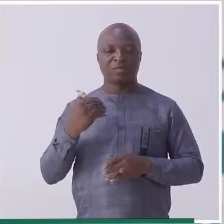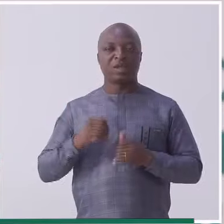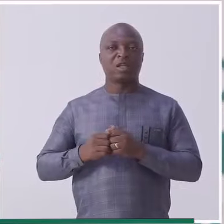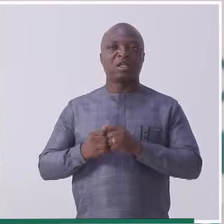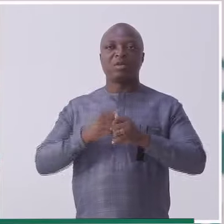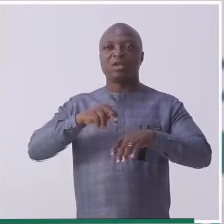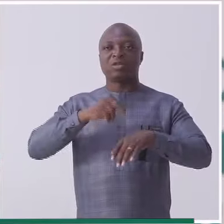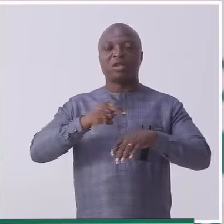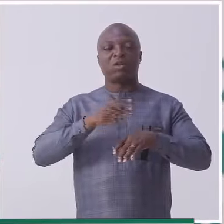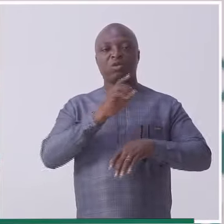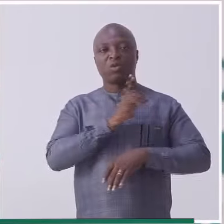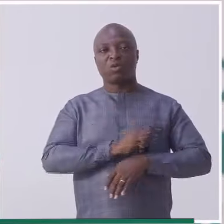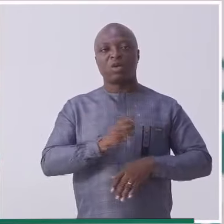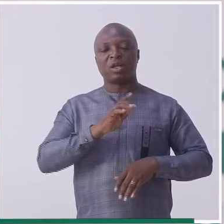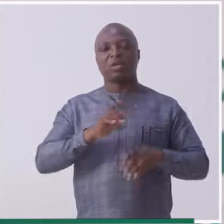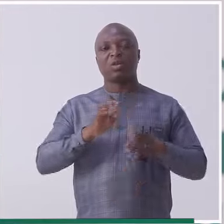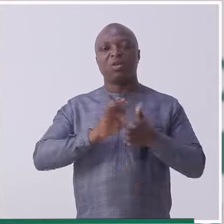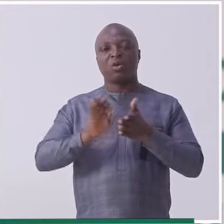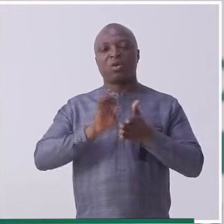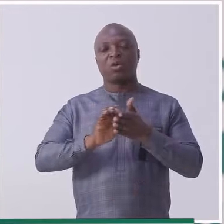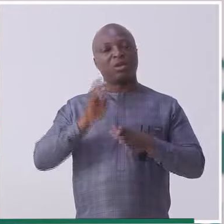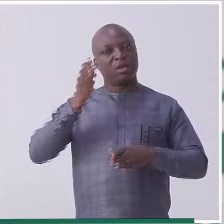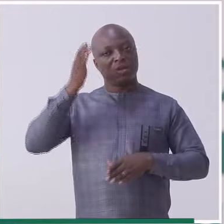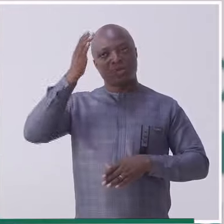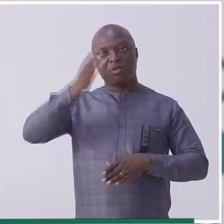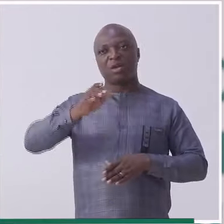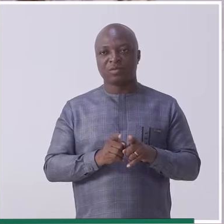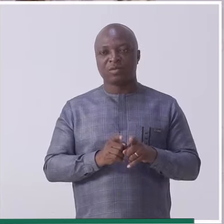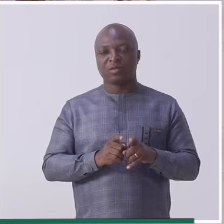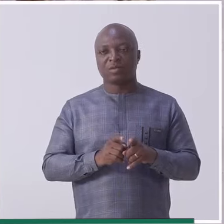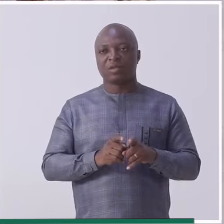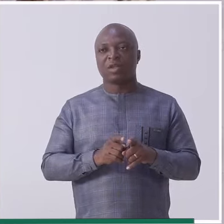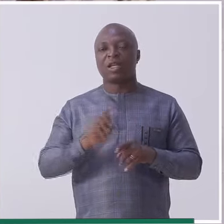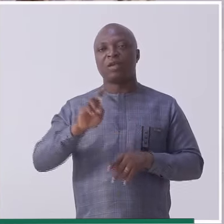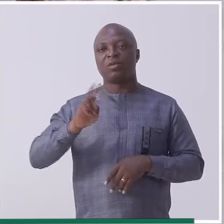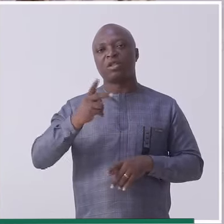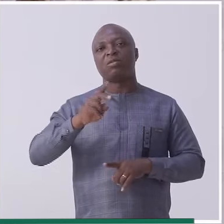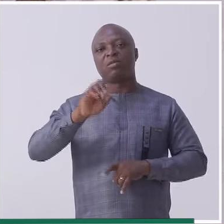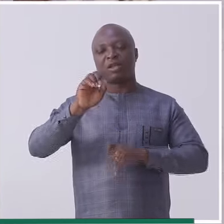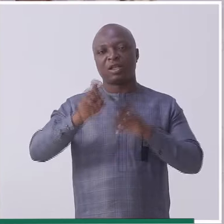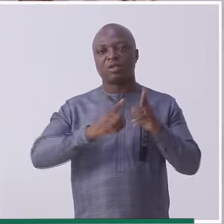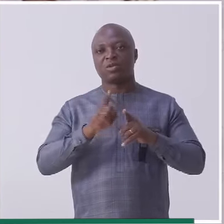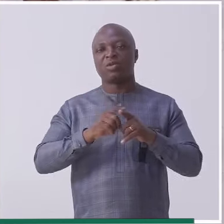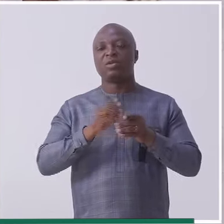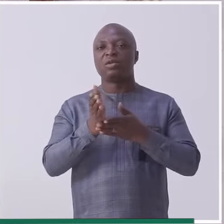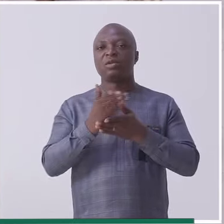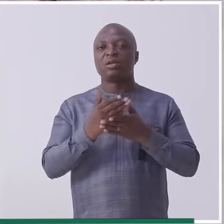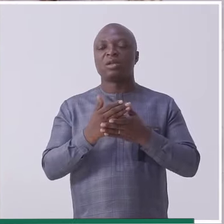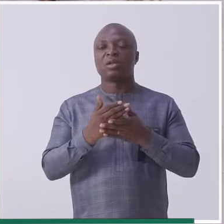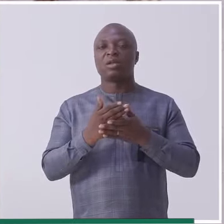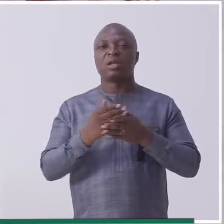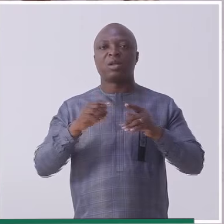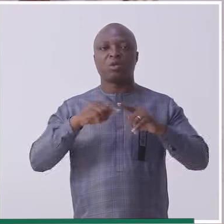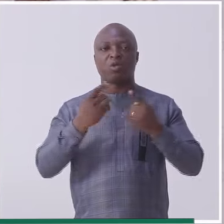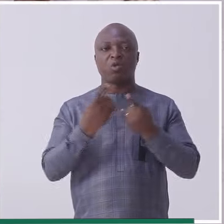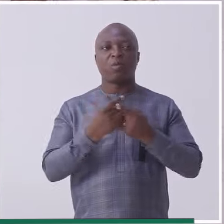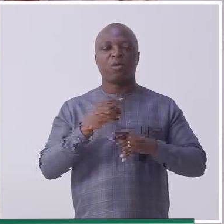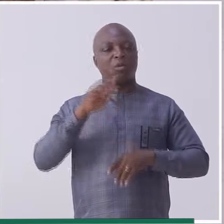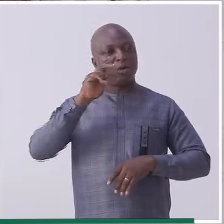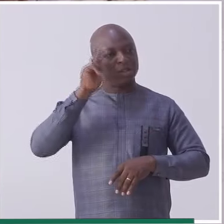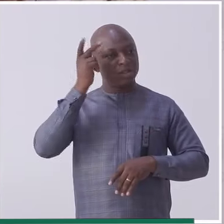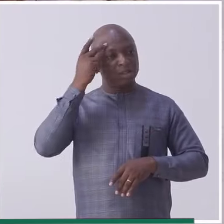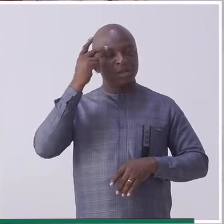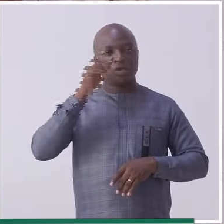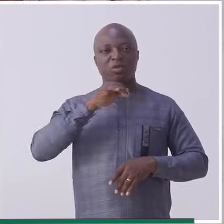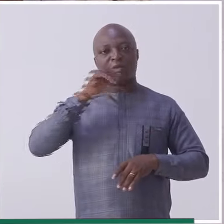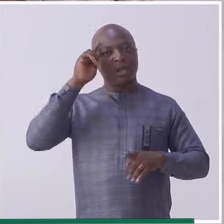l'Assemblée nationale togolaise compte désormais 113 députés. La deuxième question, certaines formations politiques ne sont pas